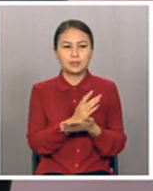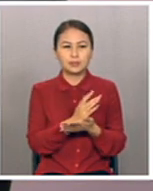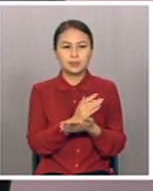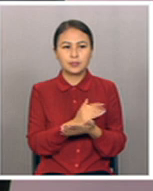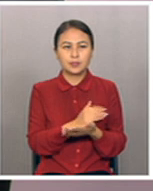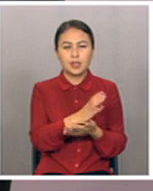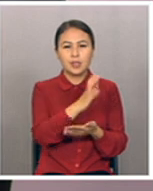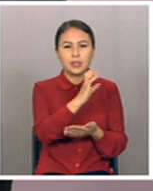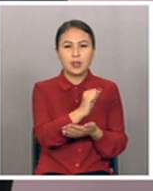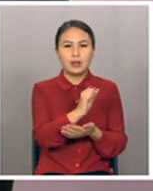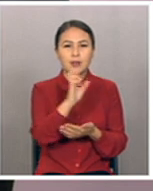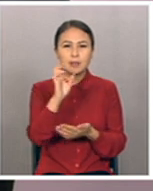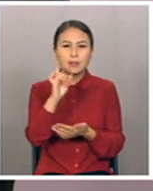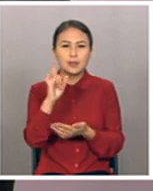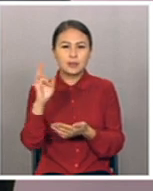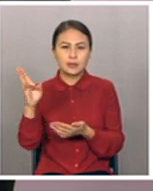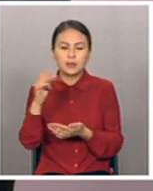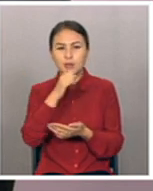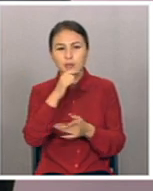Сабын сөзіне дыбыстық талдау